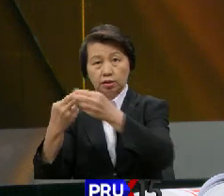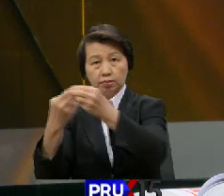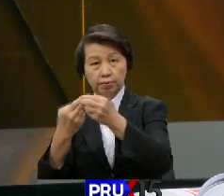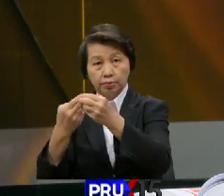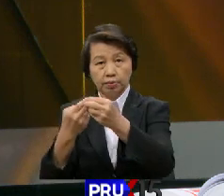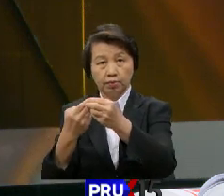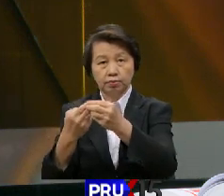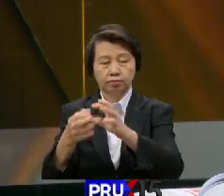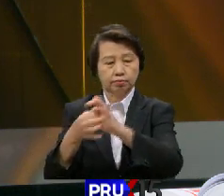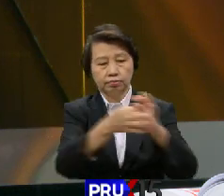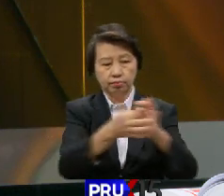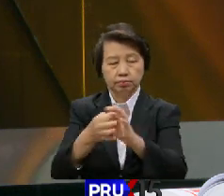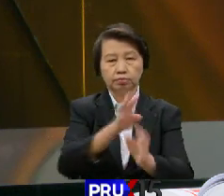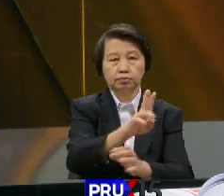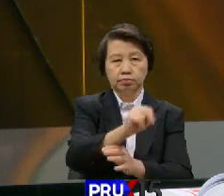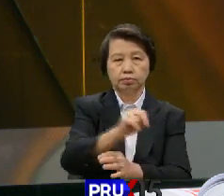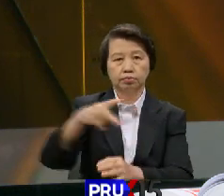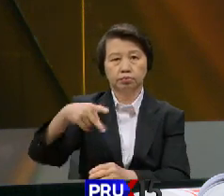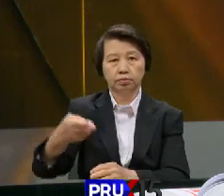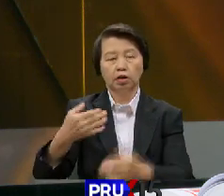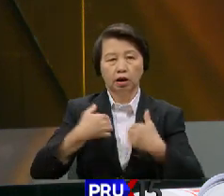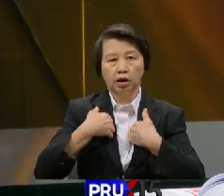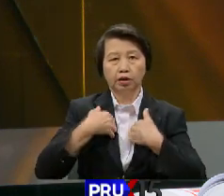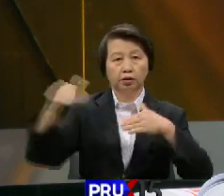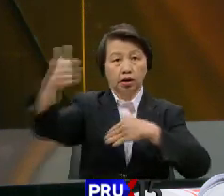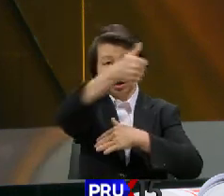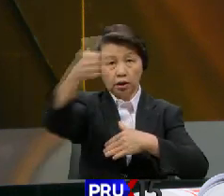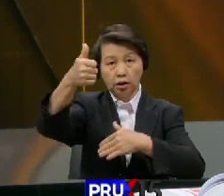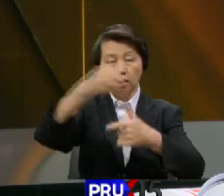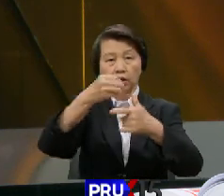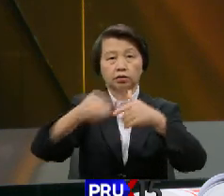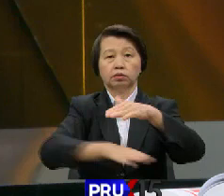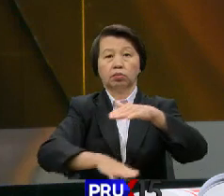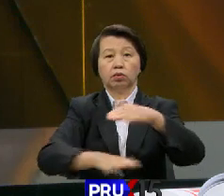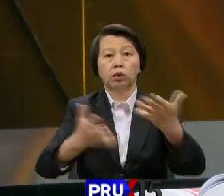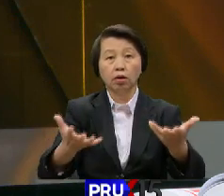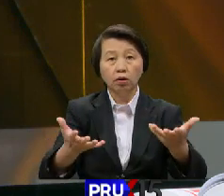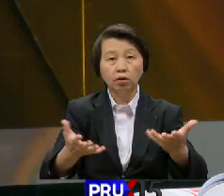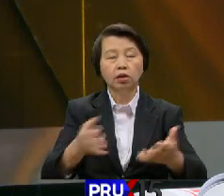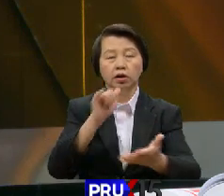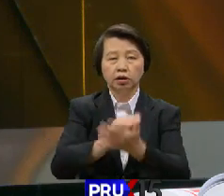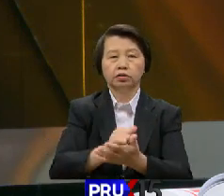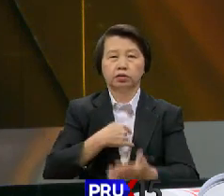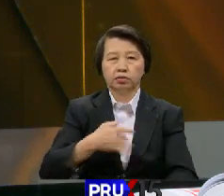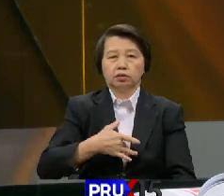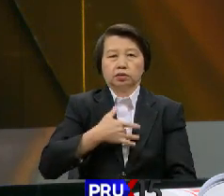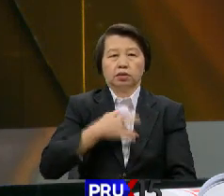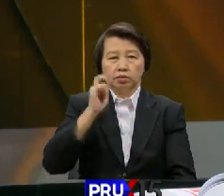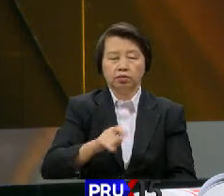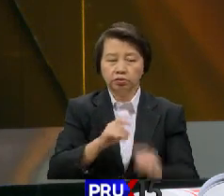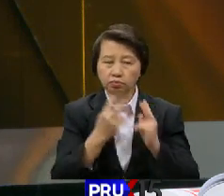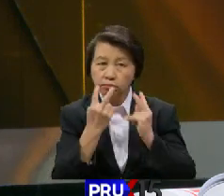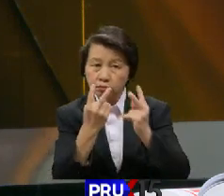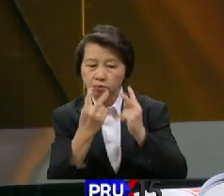hubungan diantara bahasa nasional paketan harapan hanya wujud di peringkat atasan ataupun di peringkat ke ruby disitulah yang saya rasakan perlu